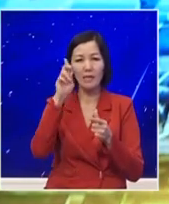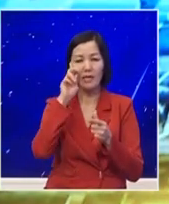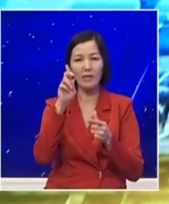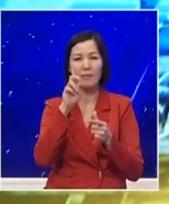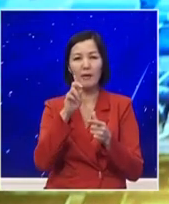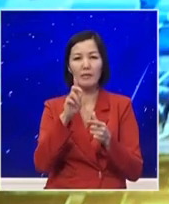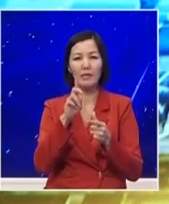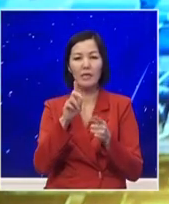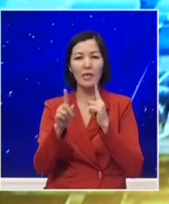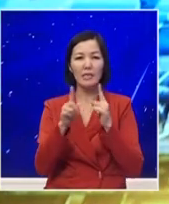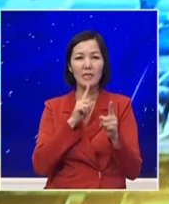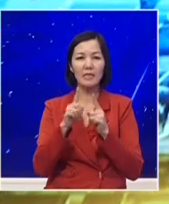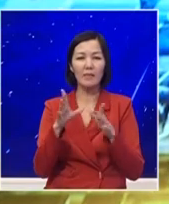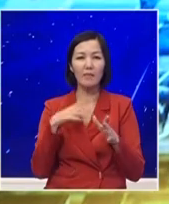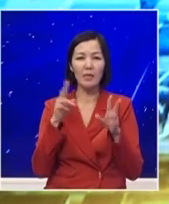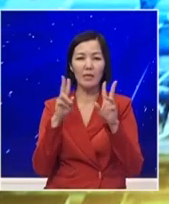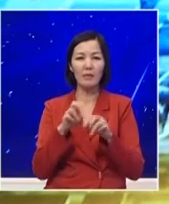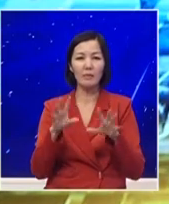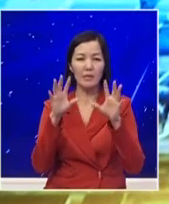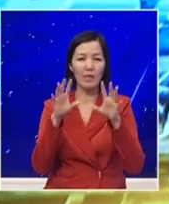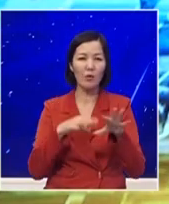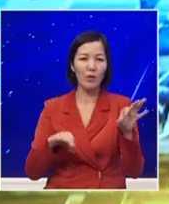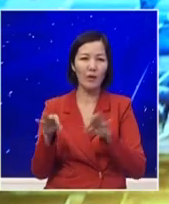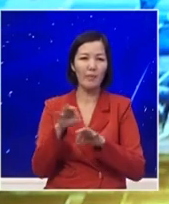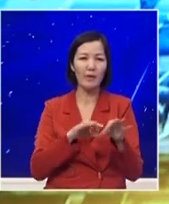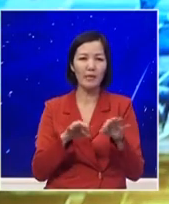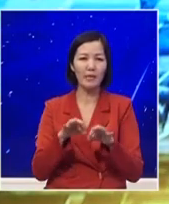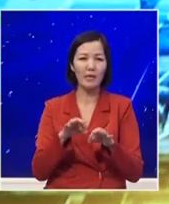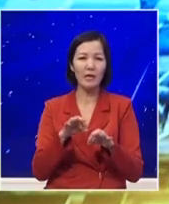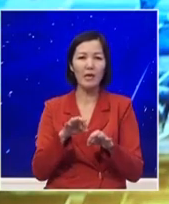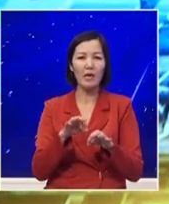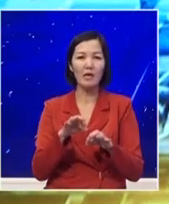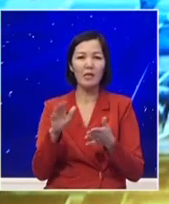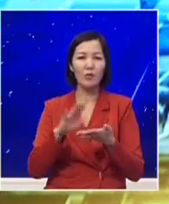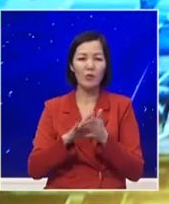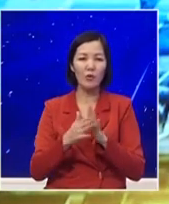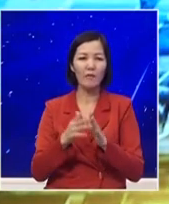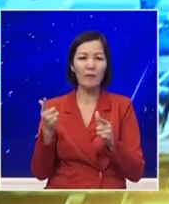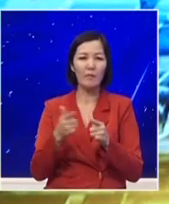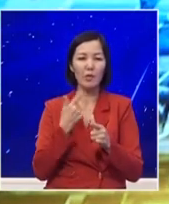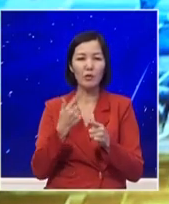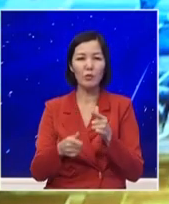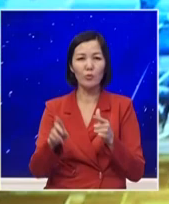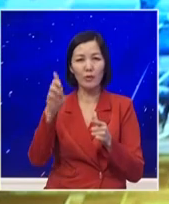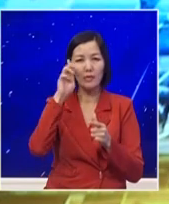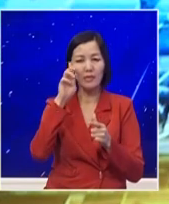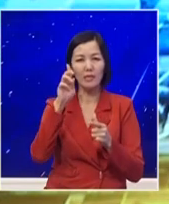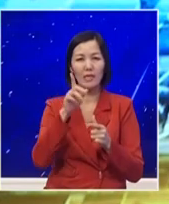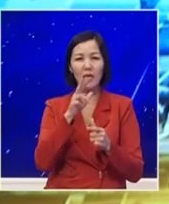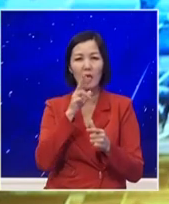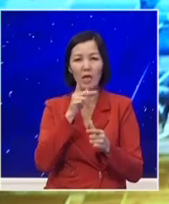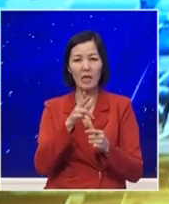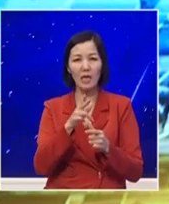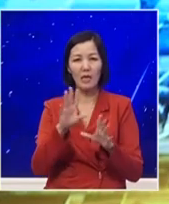Напомним, в ходе пленарного заседания был рассмотрен законопроект о ратификации договора между Республикой Казахстан и Республикой Корея